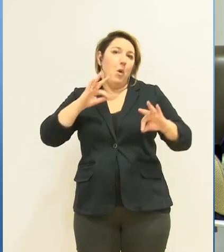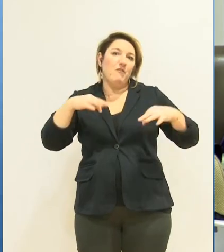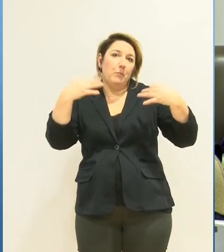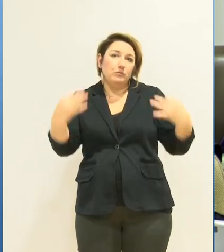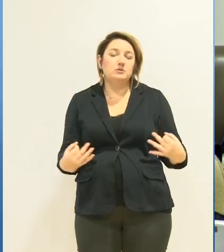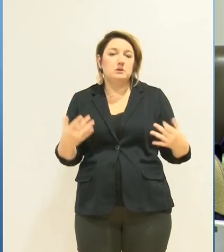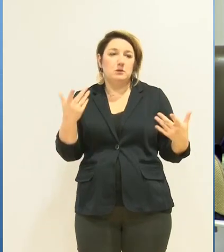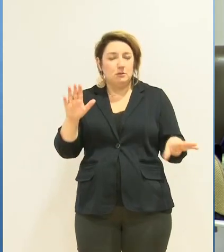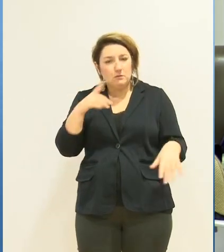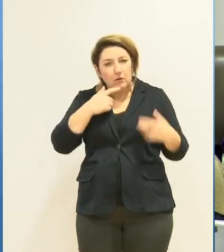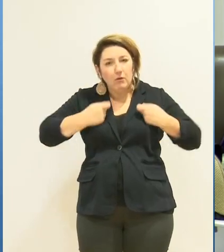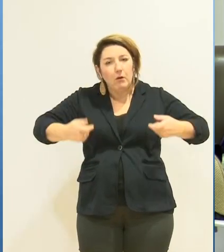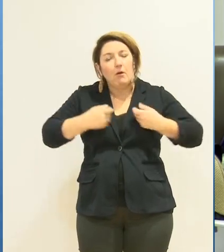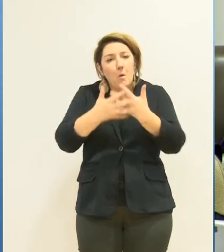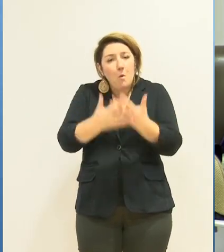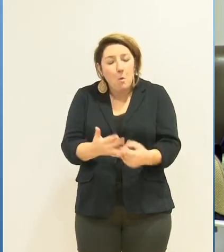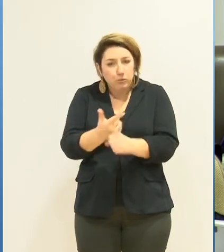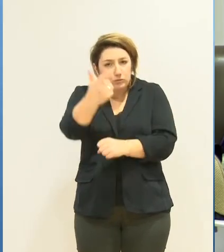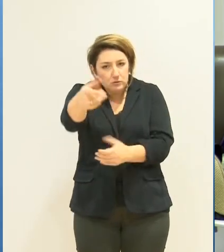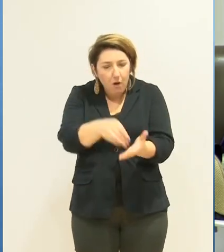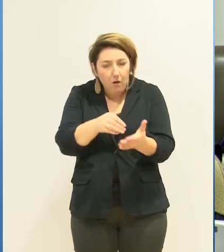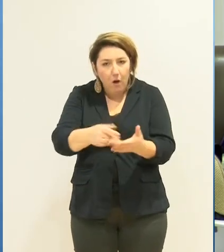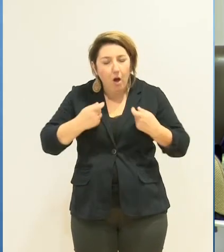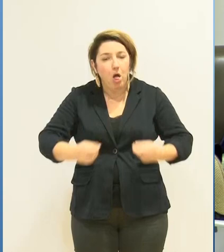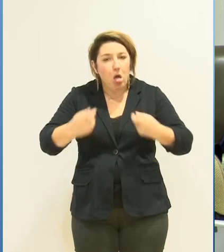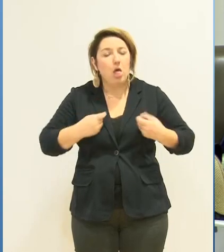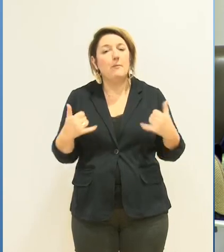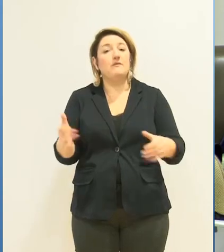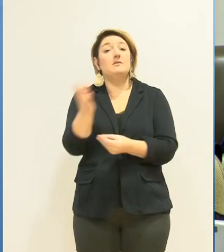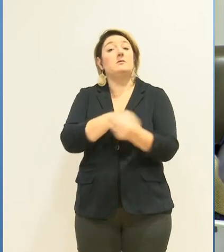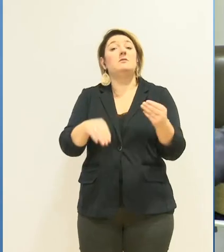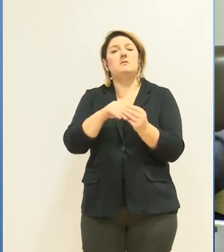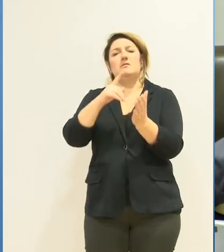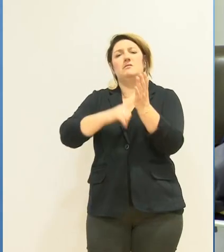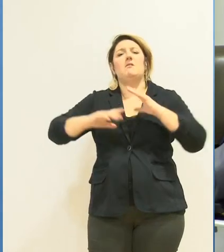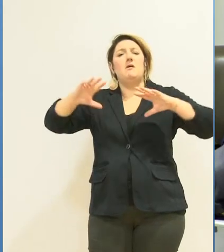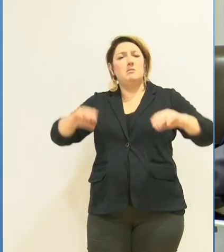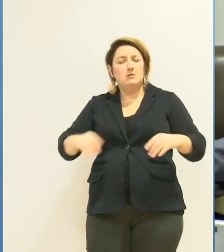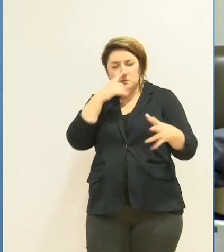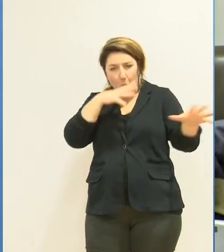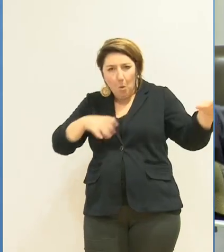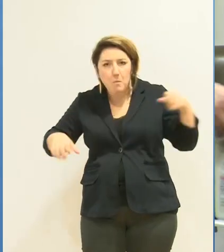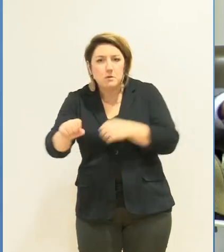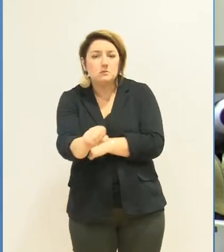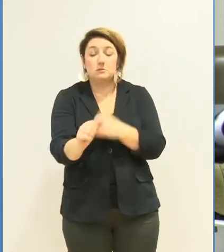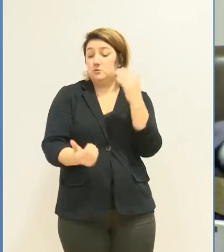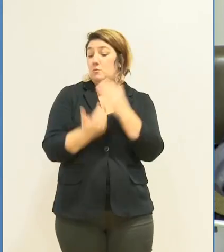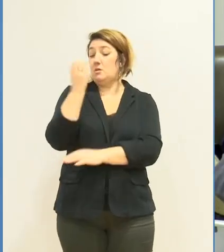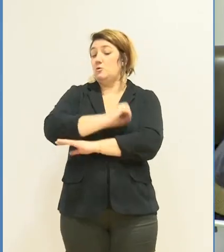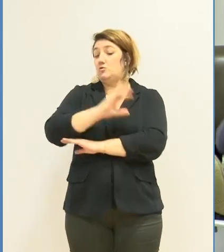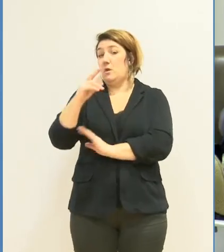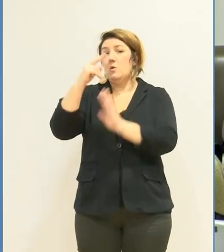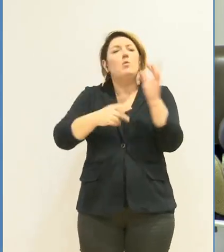dépense très important a assuré les deux années à venir et puis la compensation de taxe d'habitation je lisais un journal ce matin vous l'avez cendres ont tous